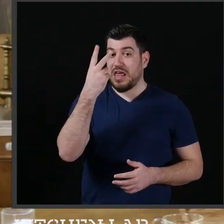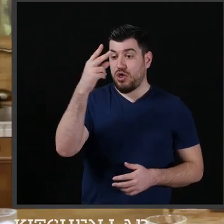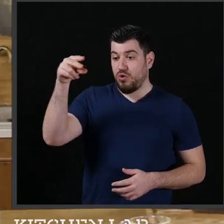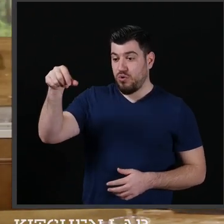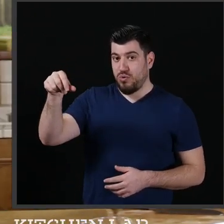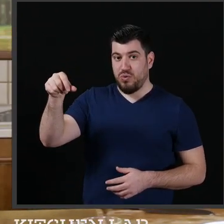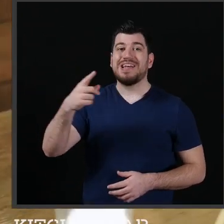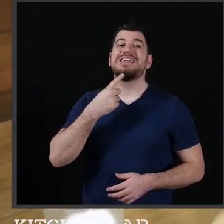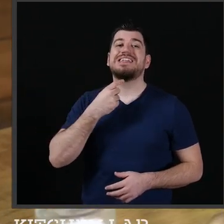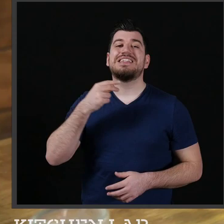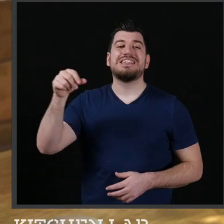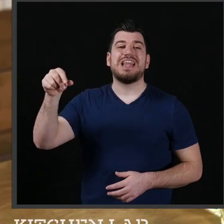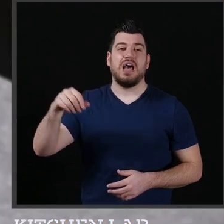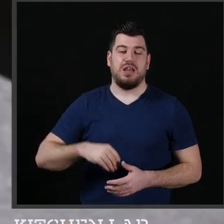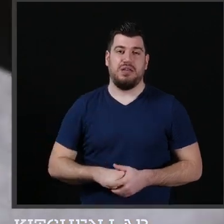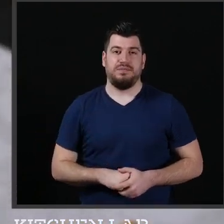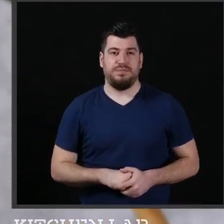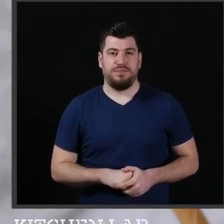ζάχαρη